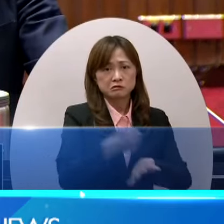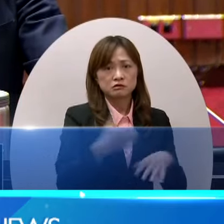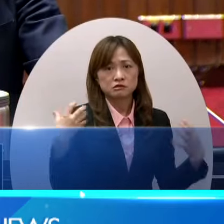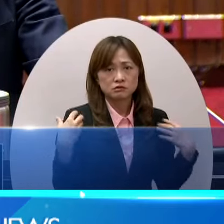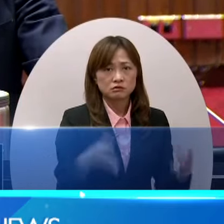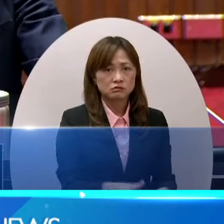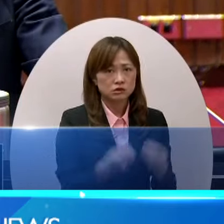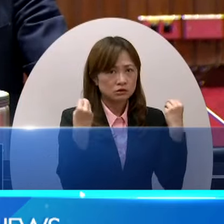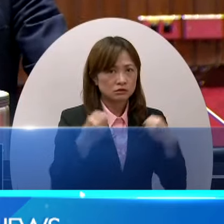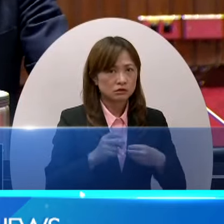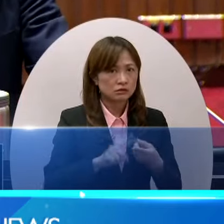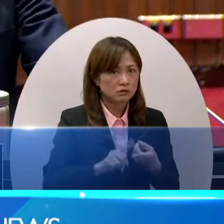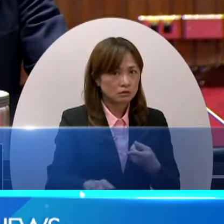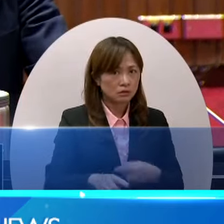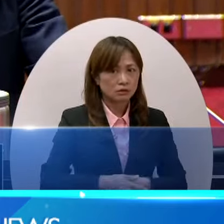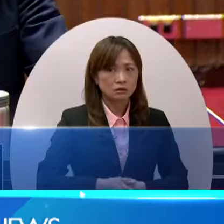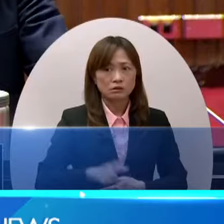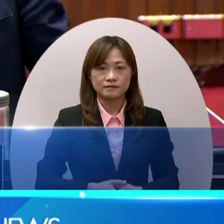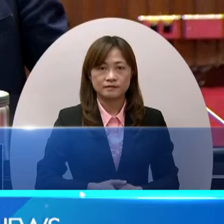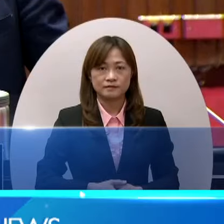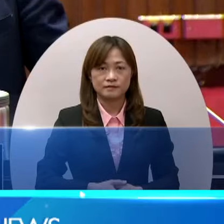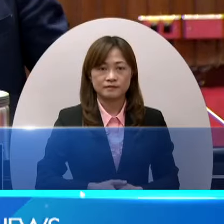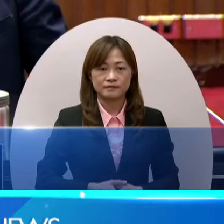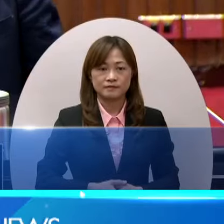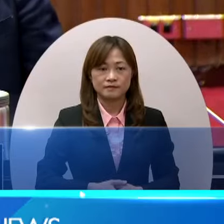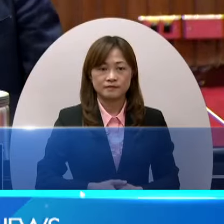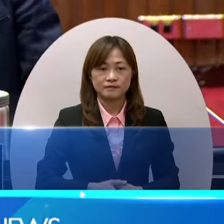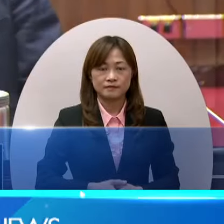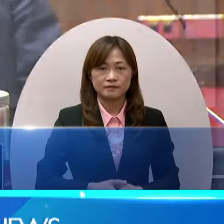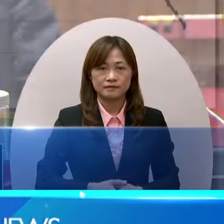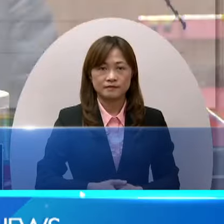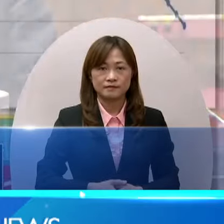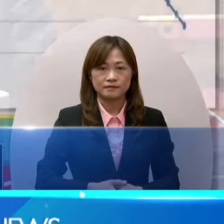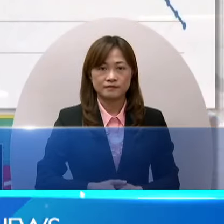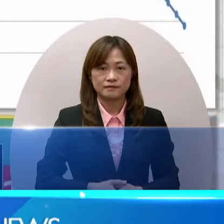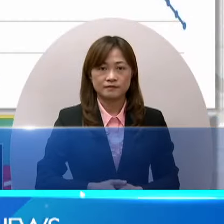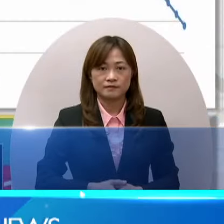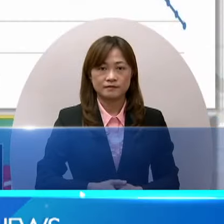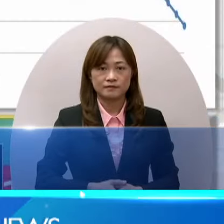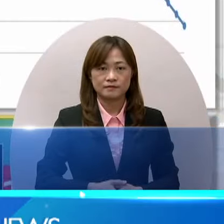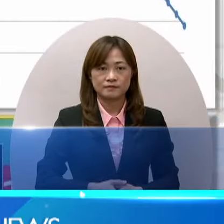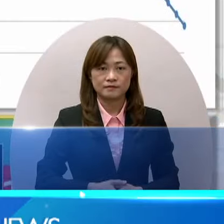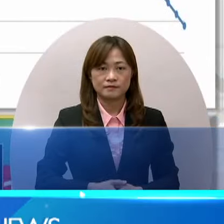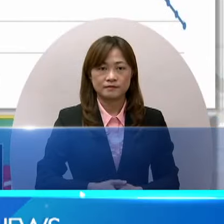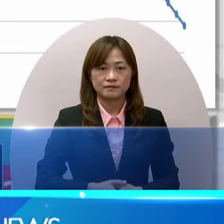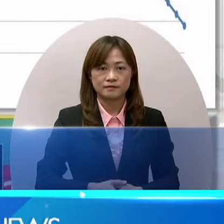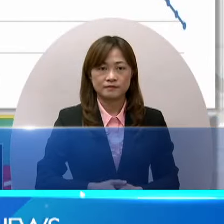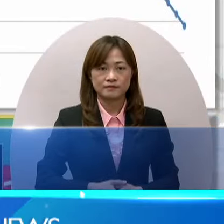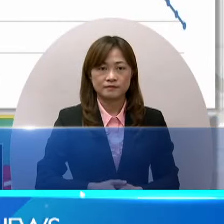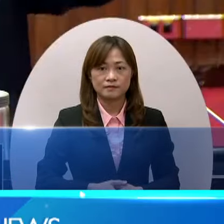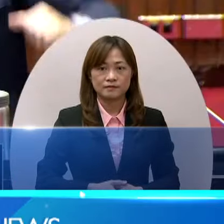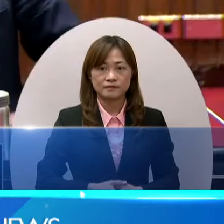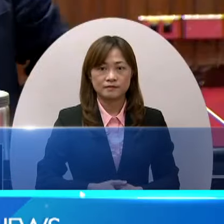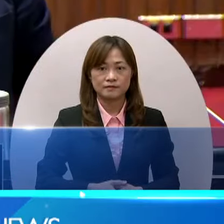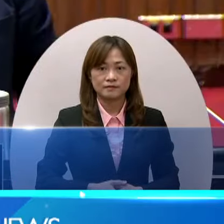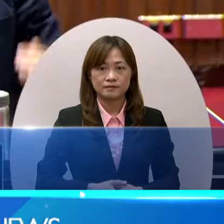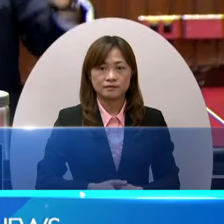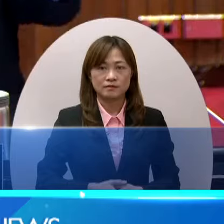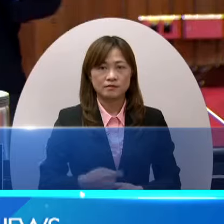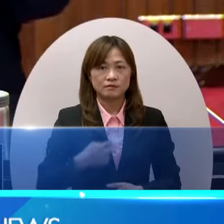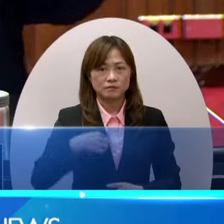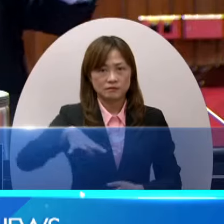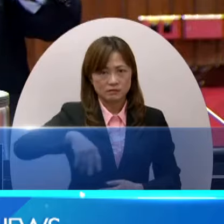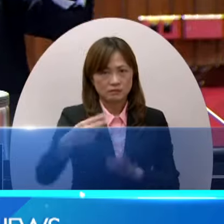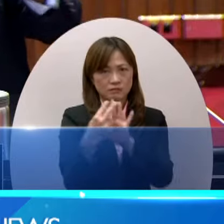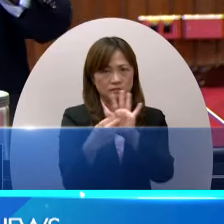吗？ AI 就可以了。 现在社会上所有的讨论都是要这种改革，我不是讲 请你把话说齐全了。